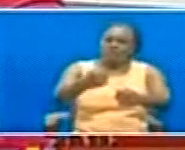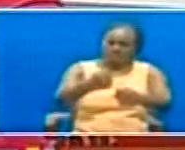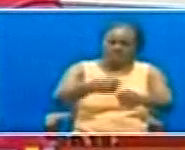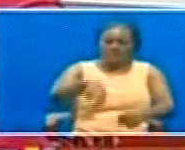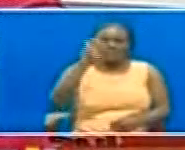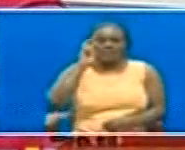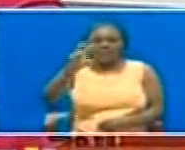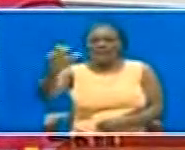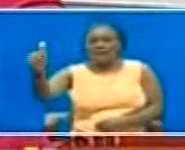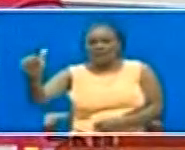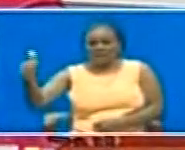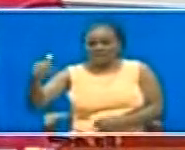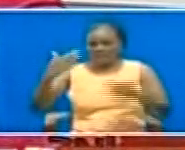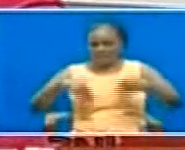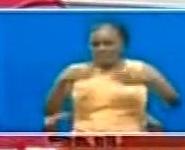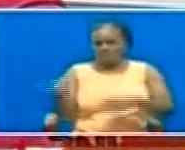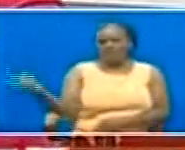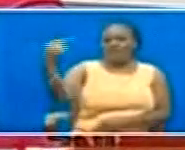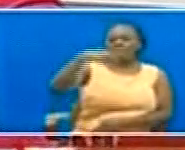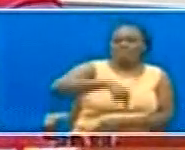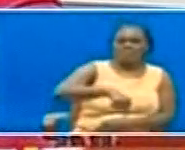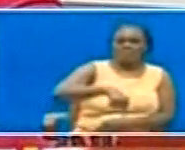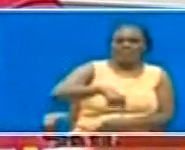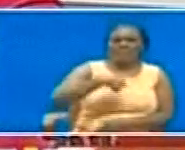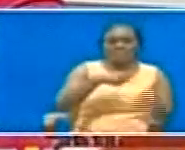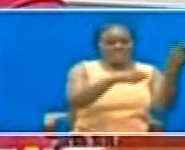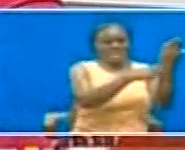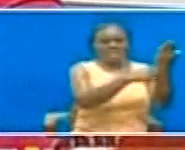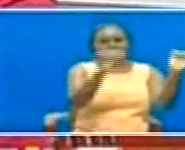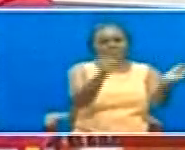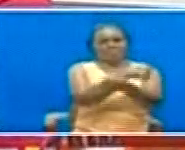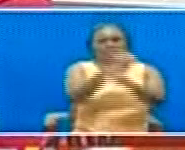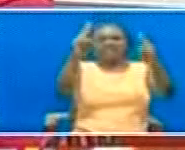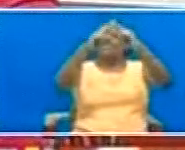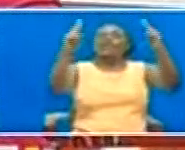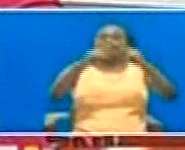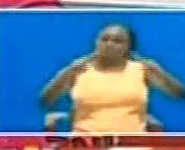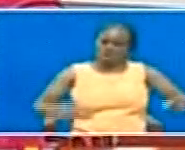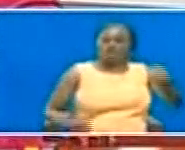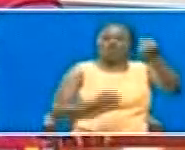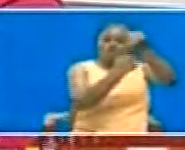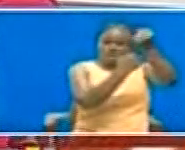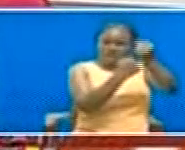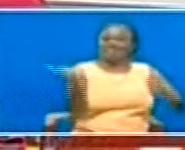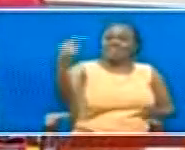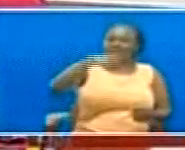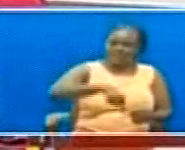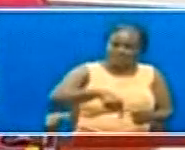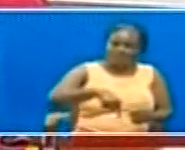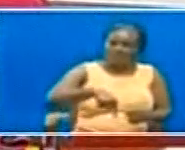tumeona watu wengine wakitu approach, sponsors wengine, mwenye siwezi wataja saizi, pia international sponsors wakitu approach, wanasema